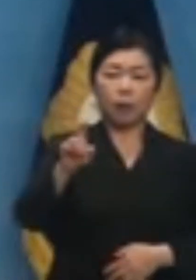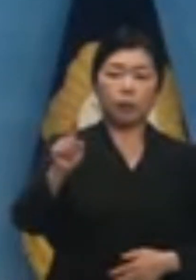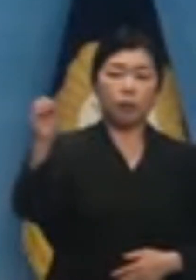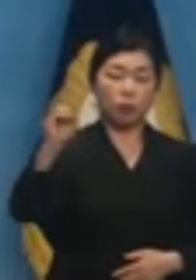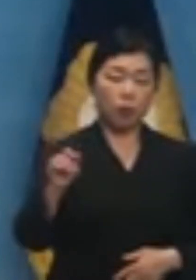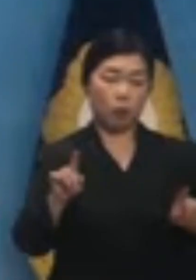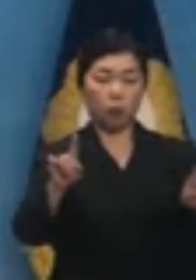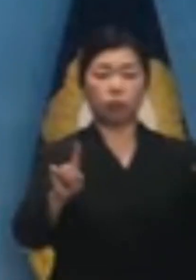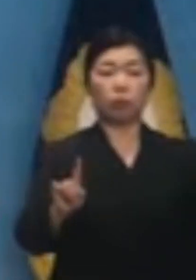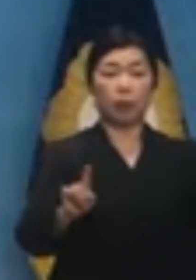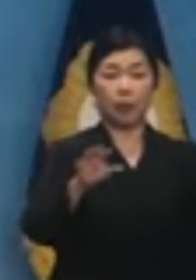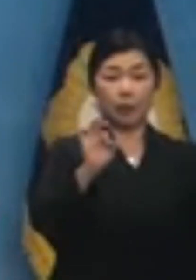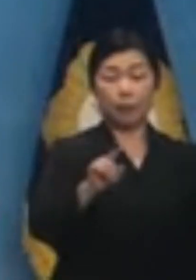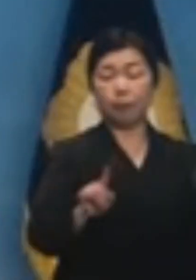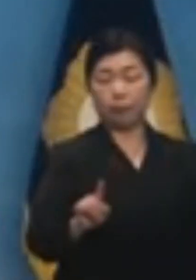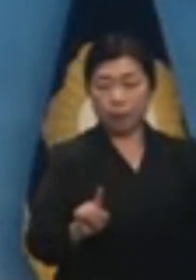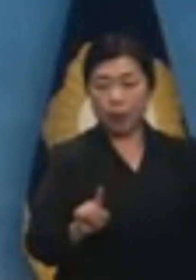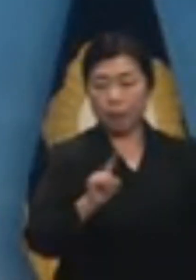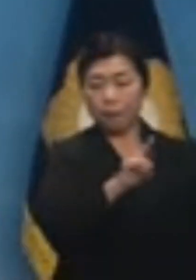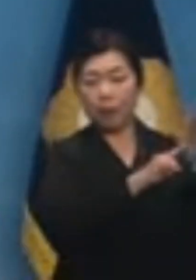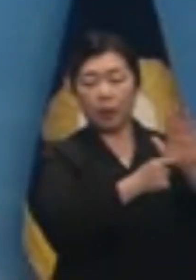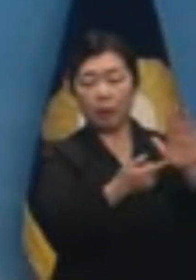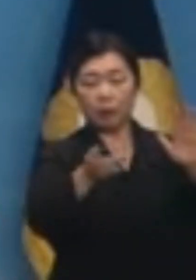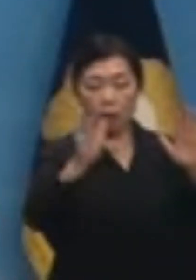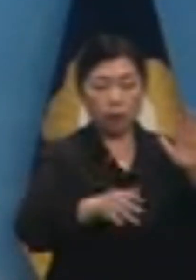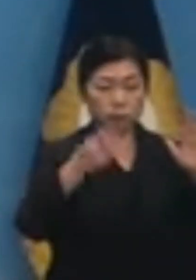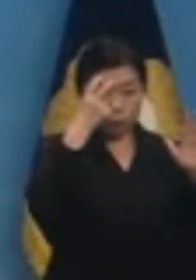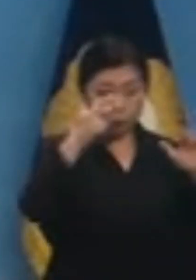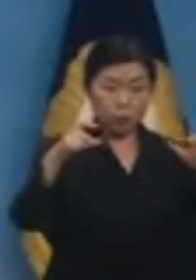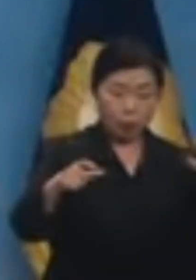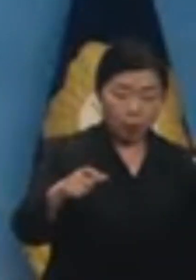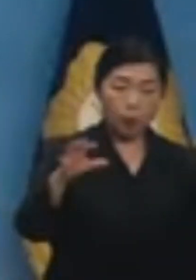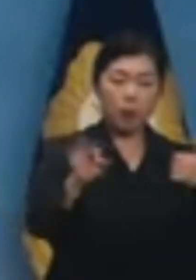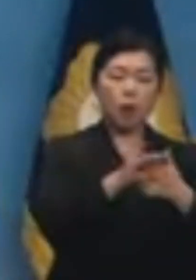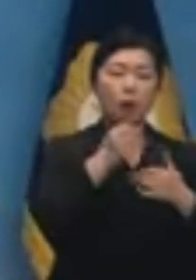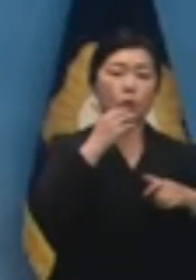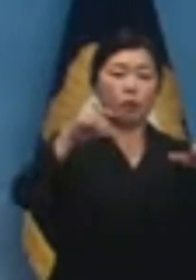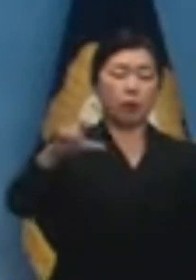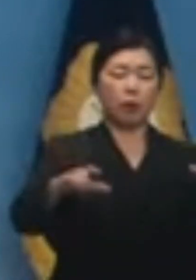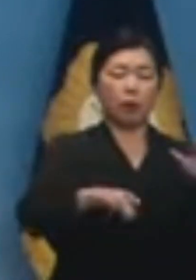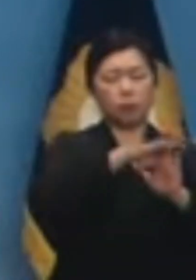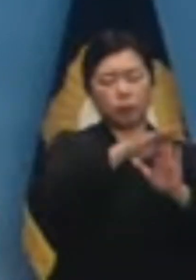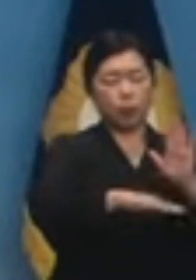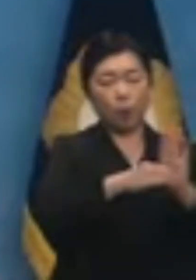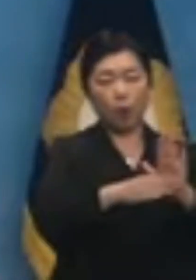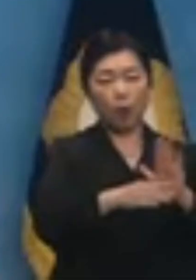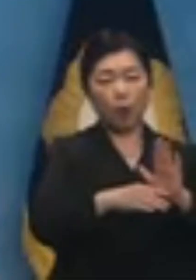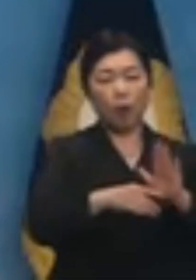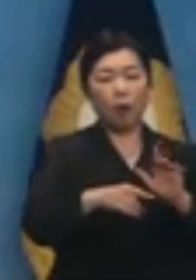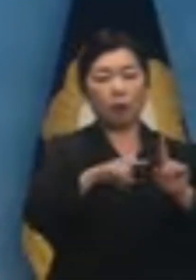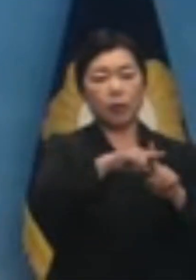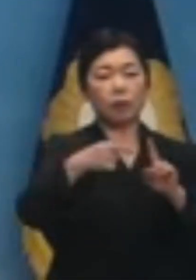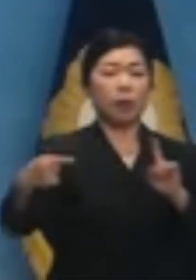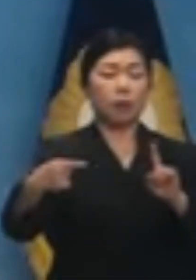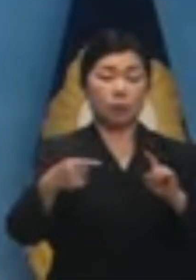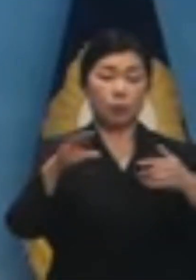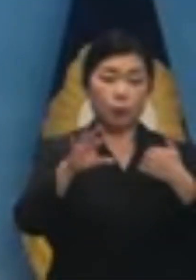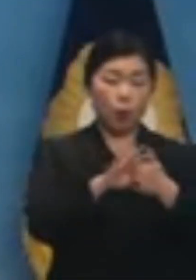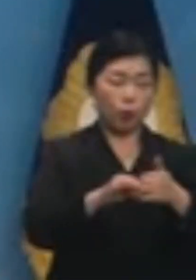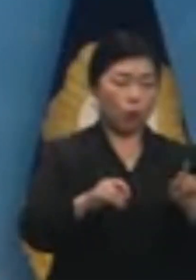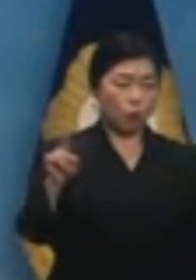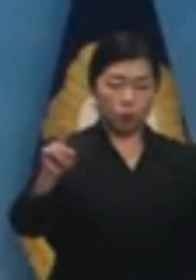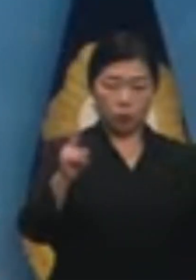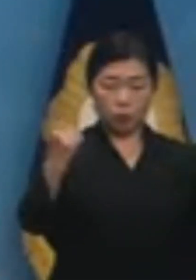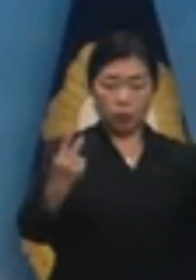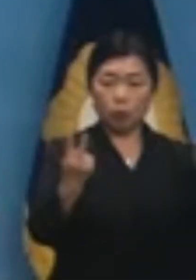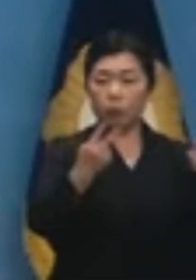앞서 시작했다고 보도했습니다. 그러나 해당 조사는 서울 지역의 표본 오차 플러스 마이너스 6.9%로 두 후보 간의 격차가